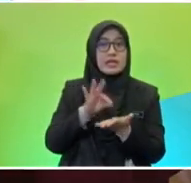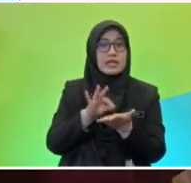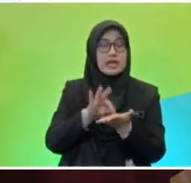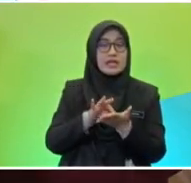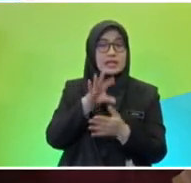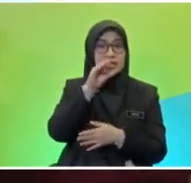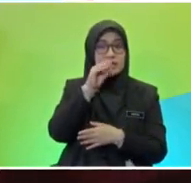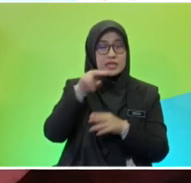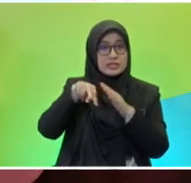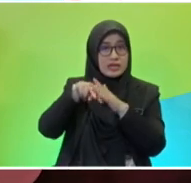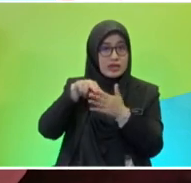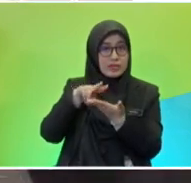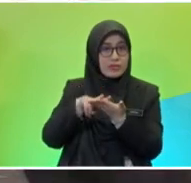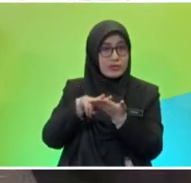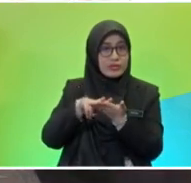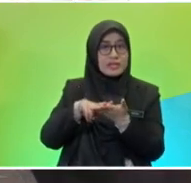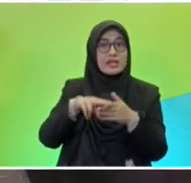berenang.